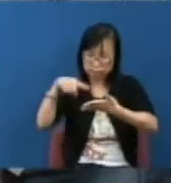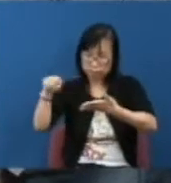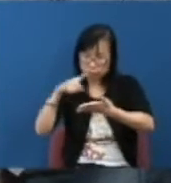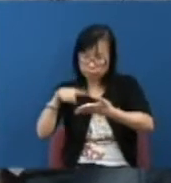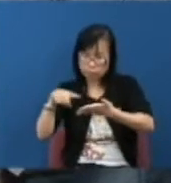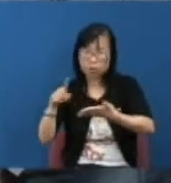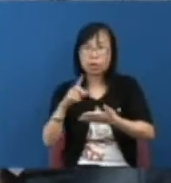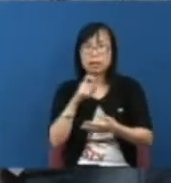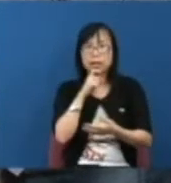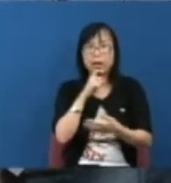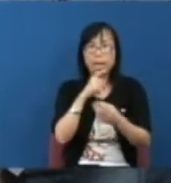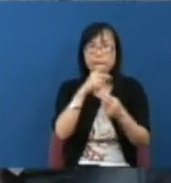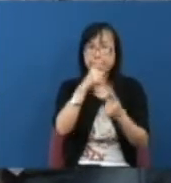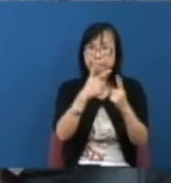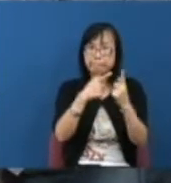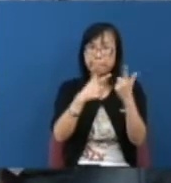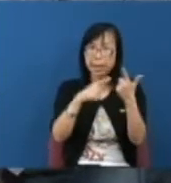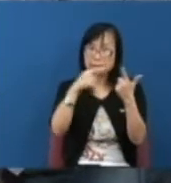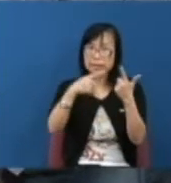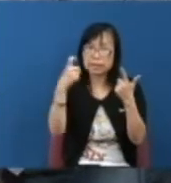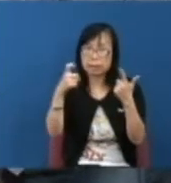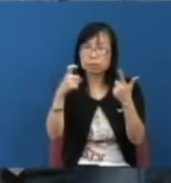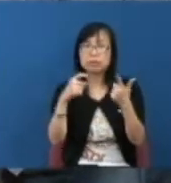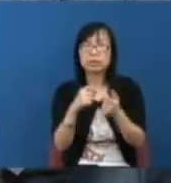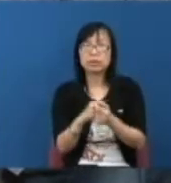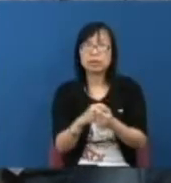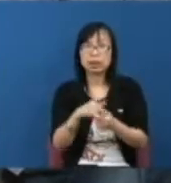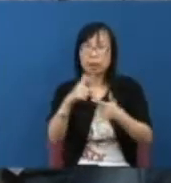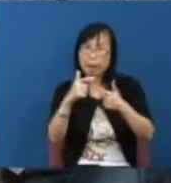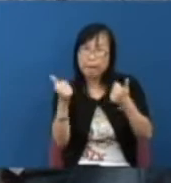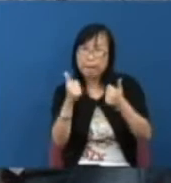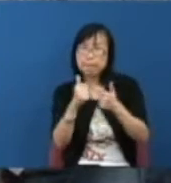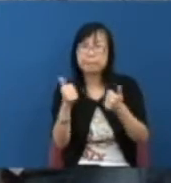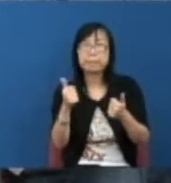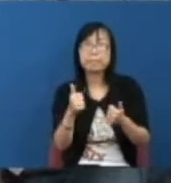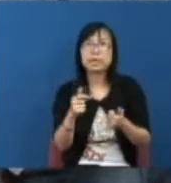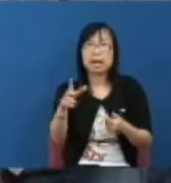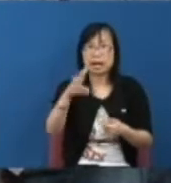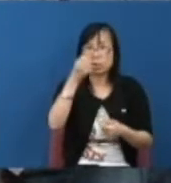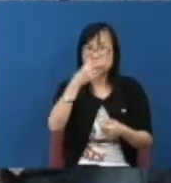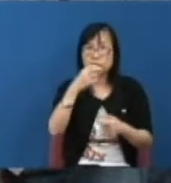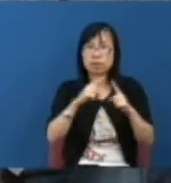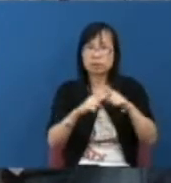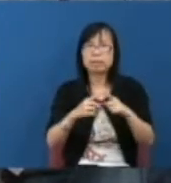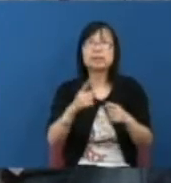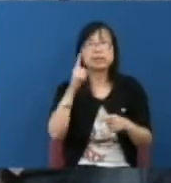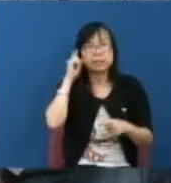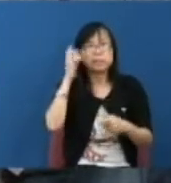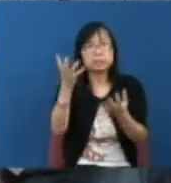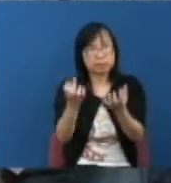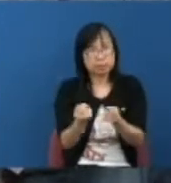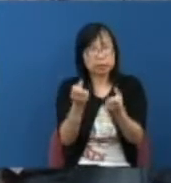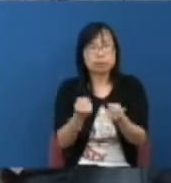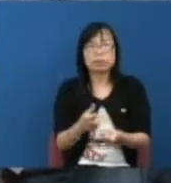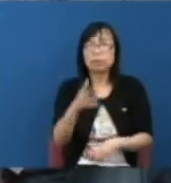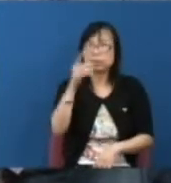有即係8至9成有一啲適宜嘅方案咧，係市民都係廣為接納嘅。咁呢樣我覺得即係